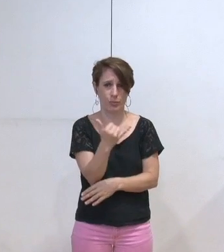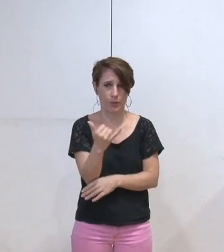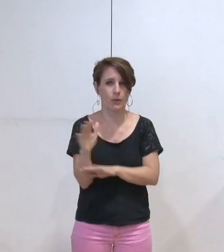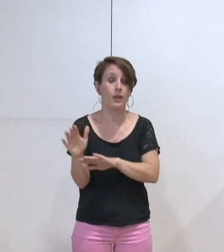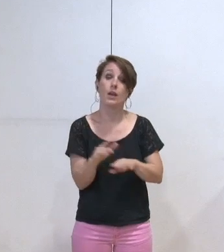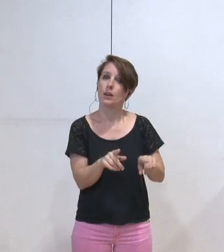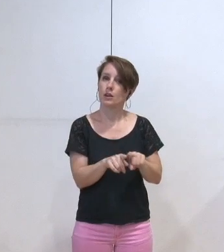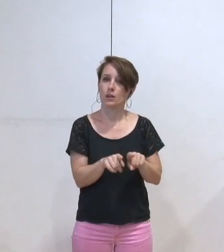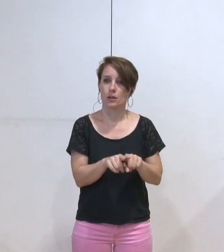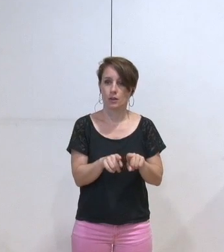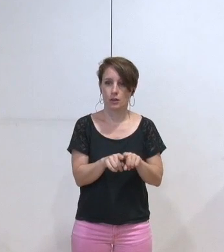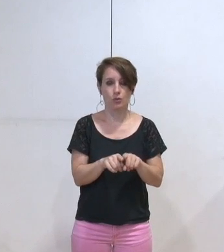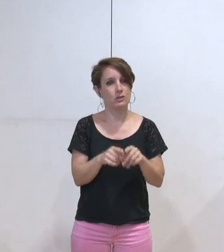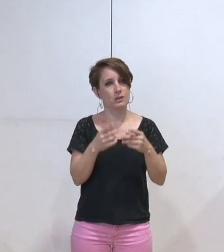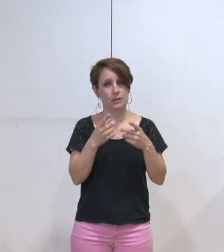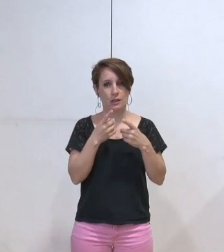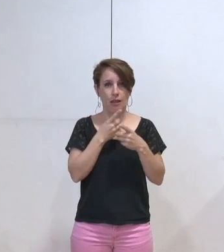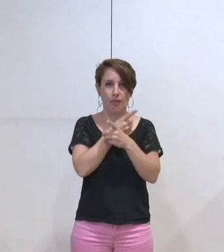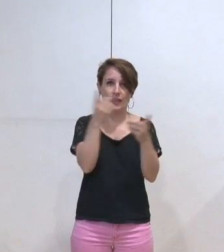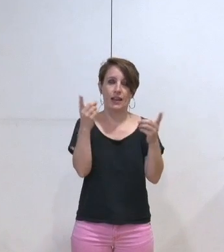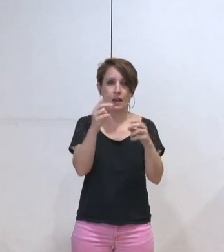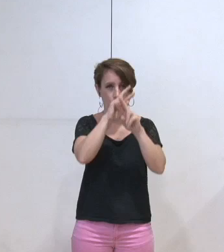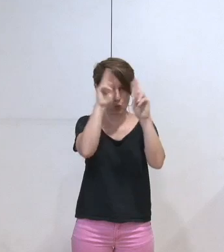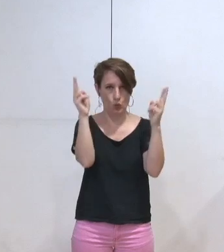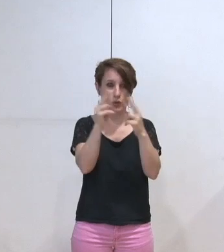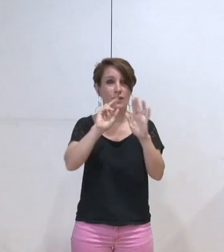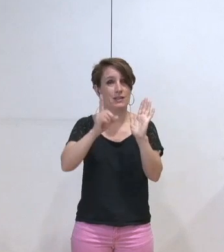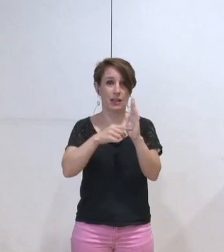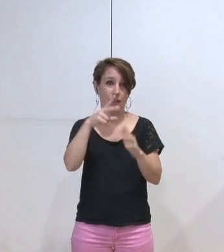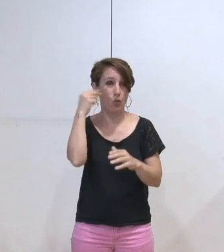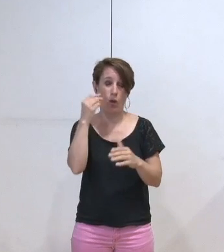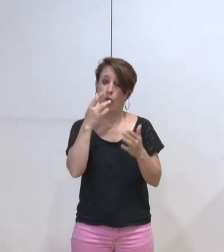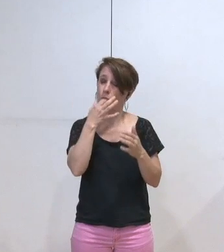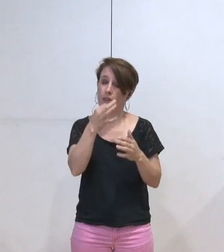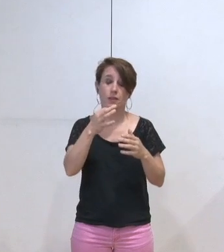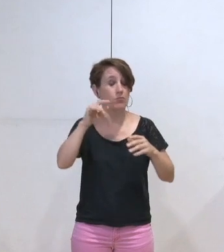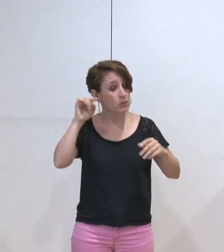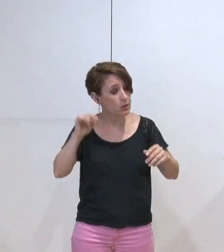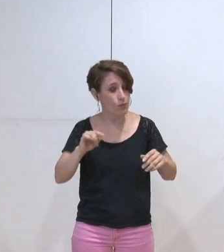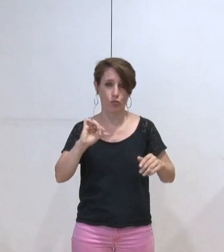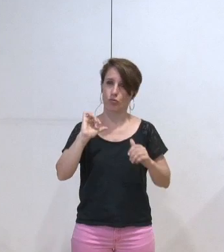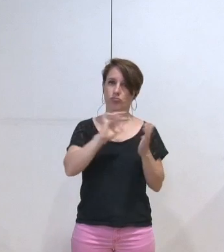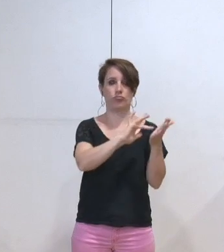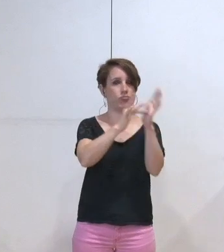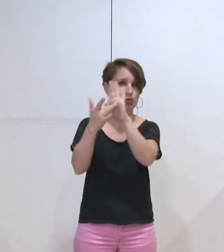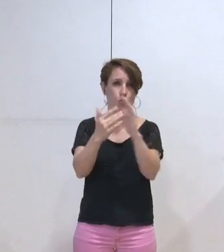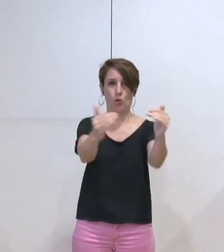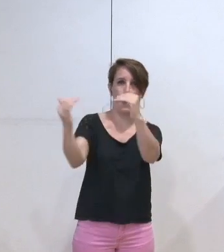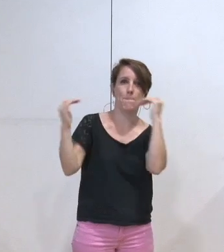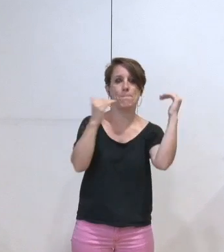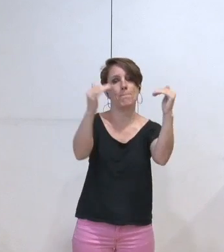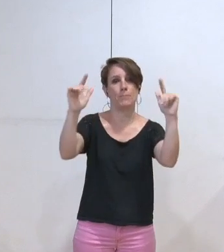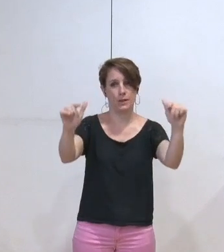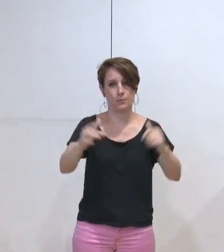référence en particulier la déclaration univers universelle des droits de l'homme cette affirmation de droit oblige à